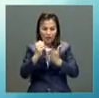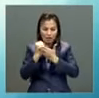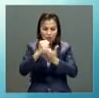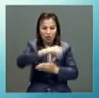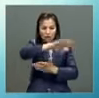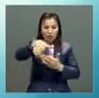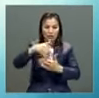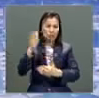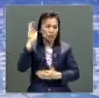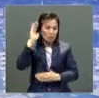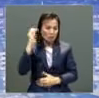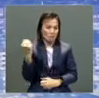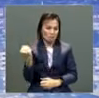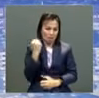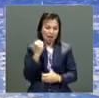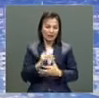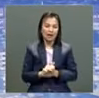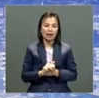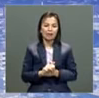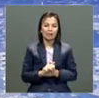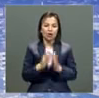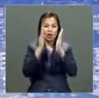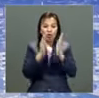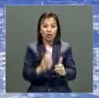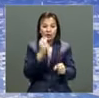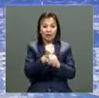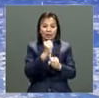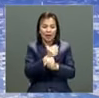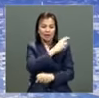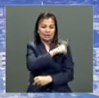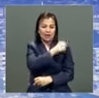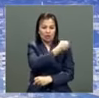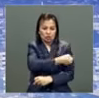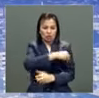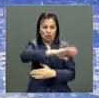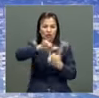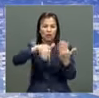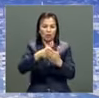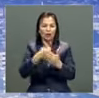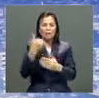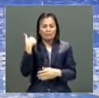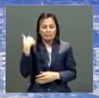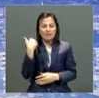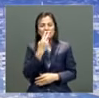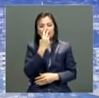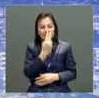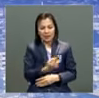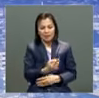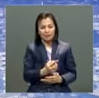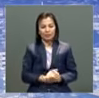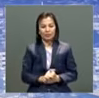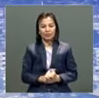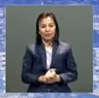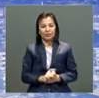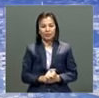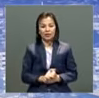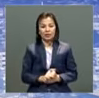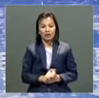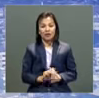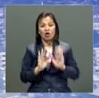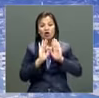องประชาชนแล้วก็บุคลากรทางด้านสาธารณสุขนะครับว่ามีอย่างนี้จริงๆผมทิ้งท้ายไว้นิดนึ